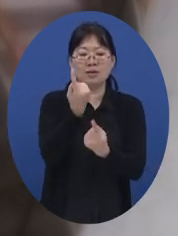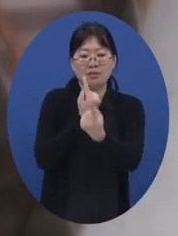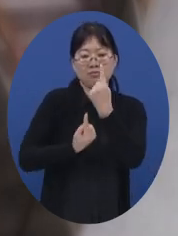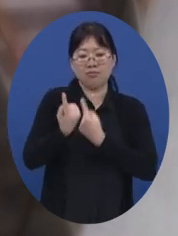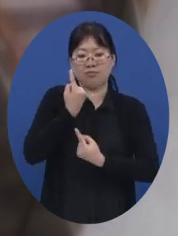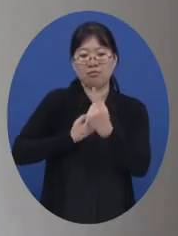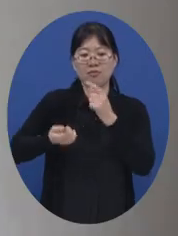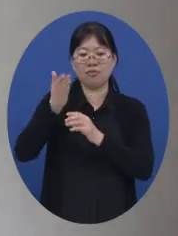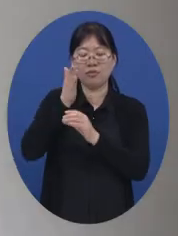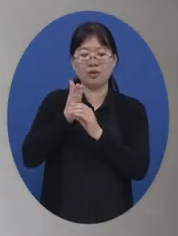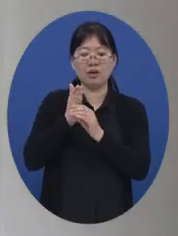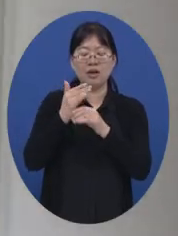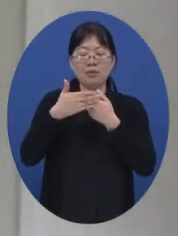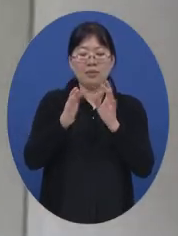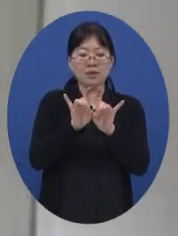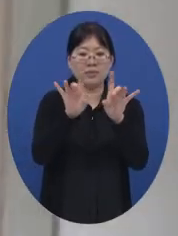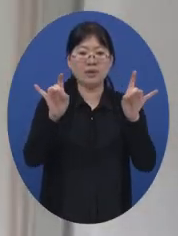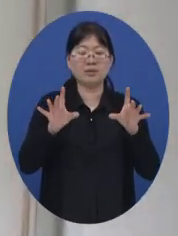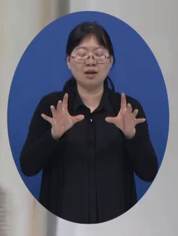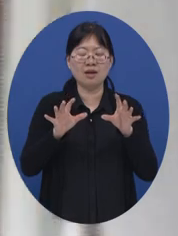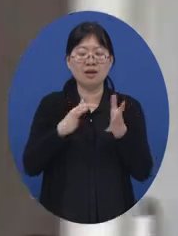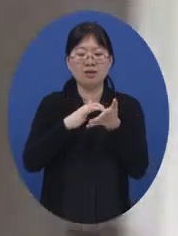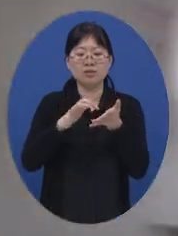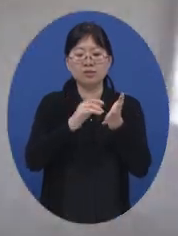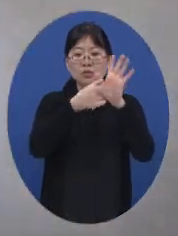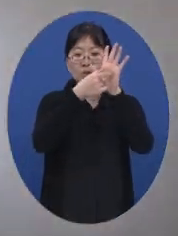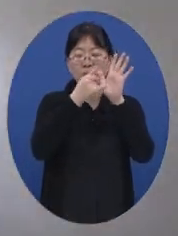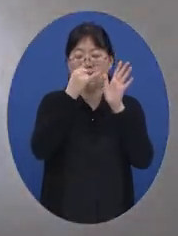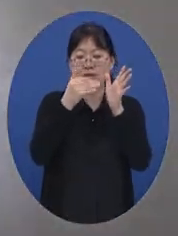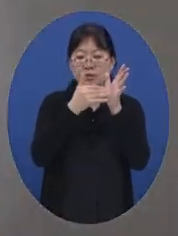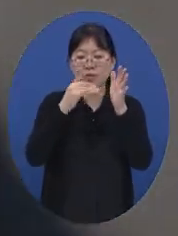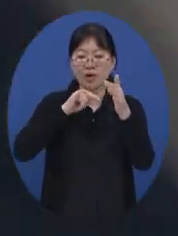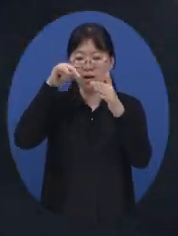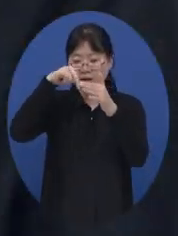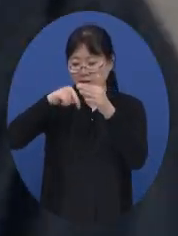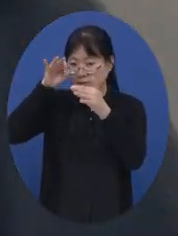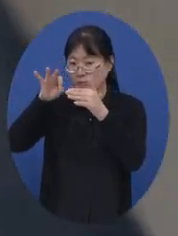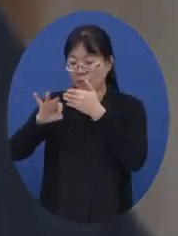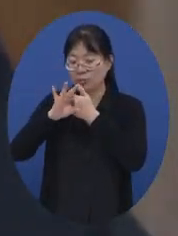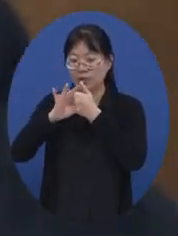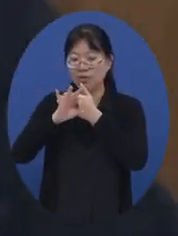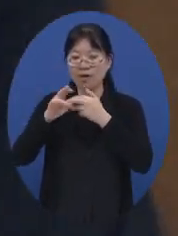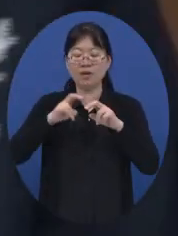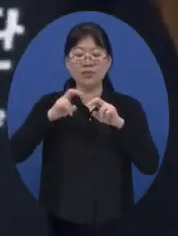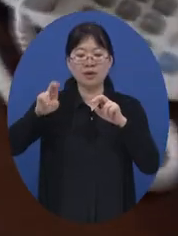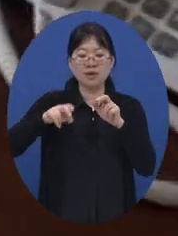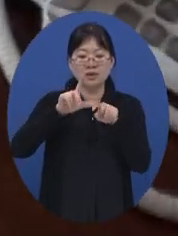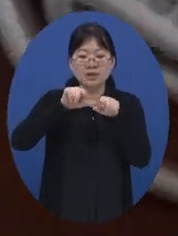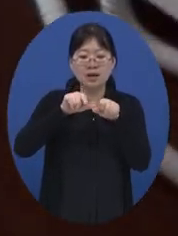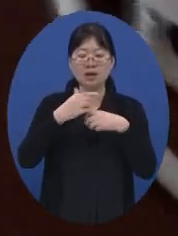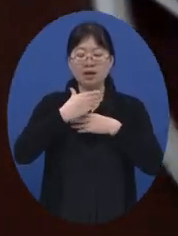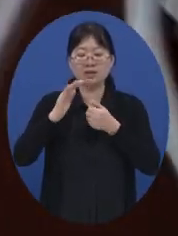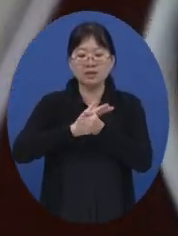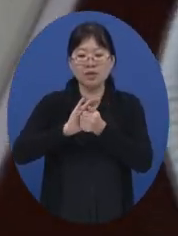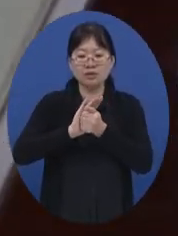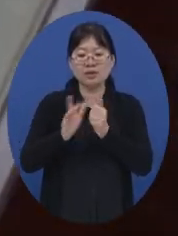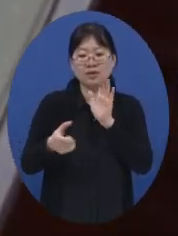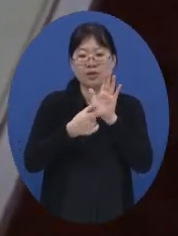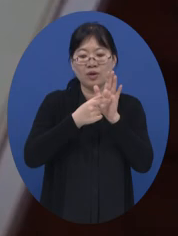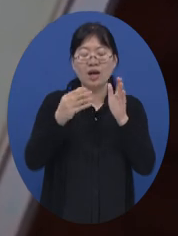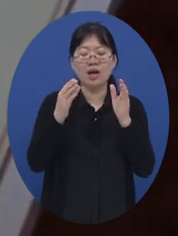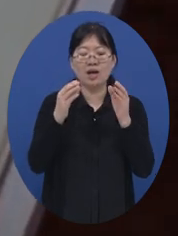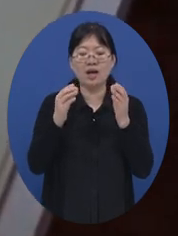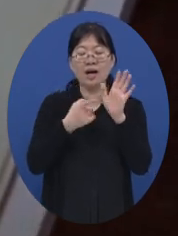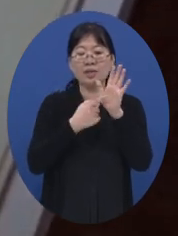하나둘 들어옵니다. 방방이 객실 호수가 적혀 있고 안으로 들어가 보면 퇴실 시간 등을 친절히 적어놓은